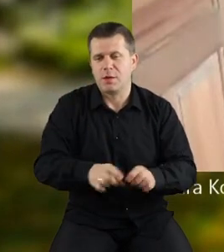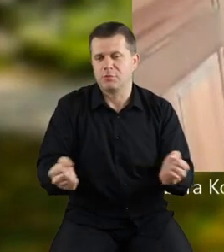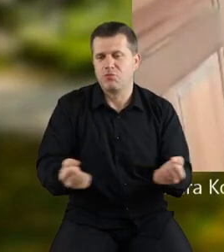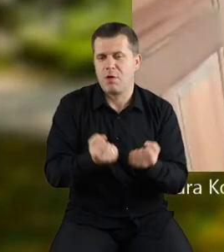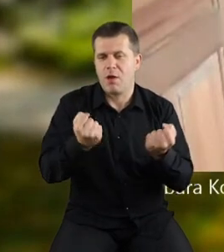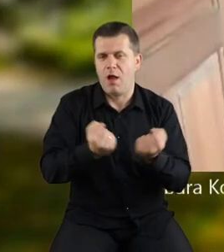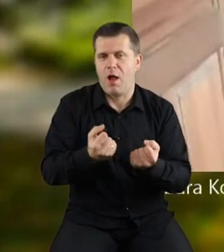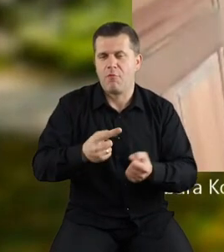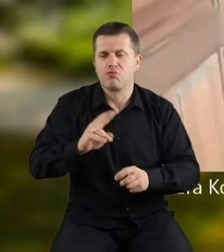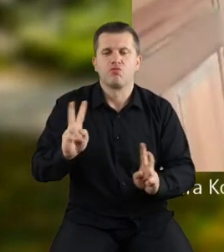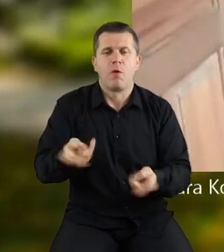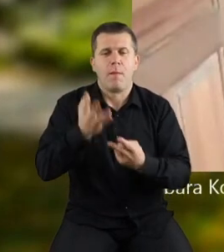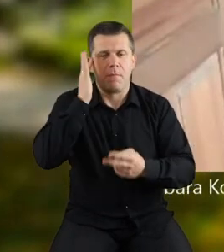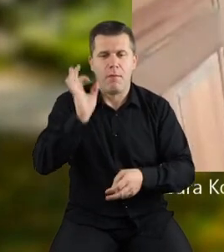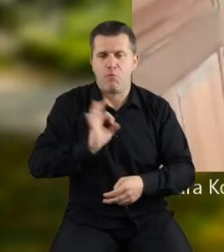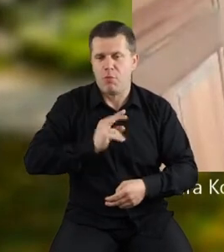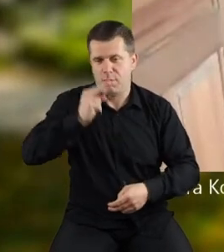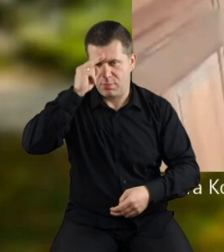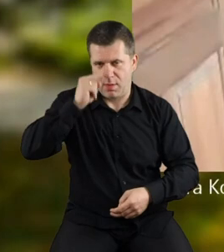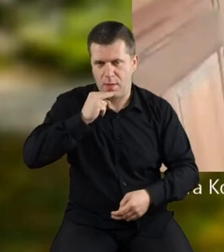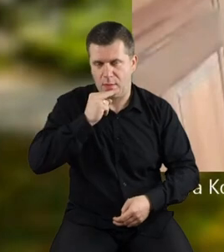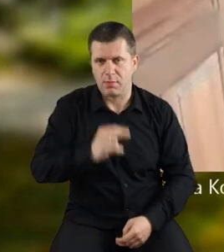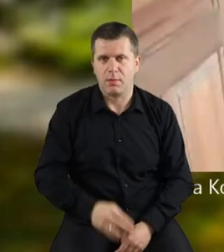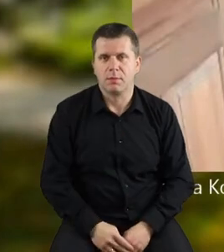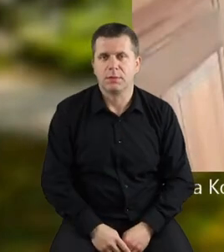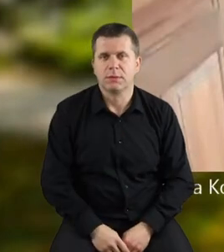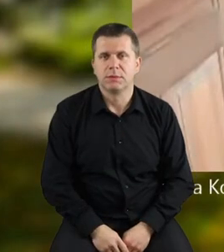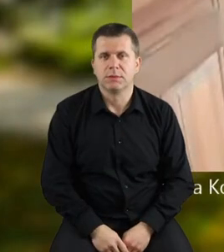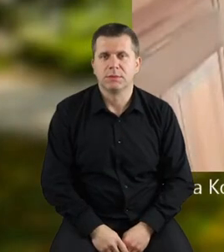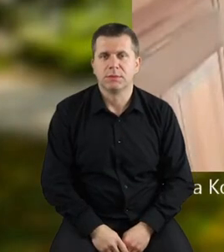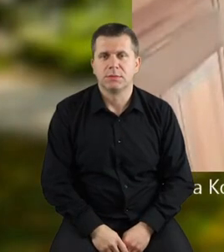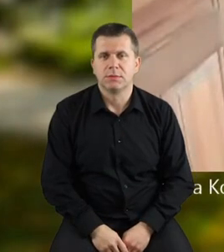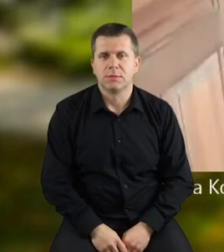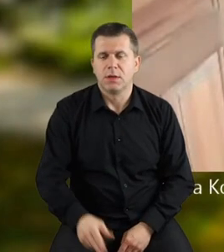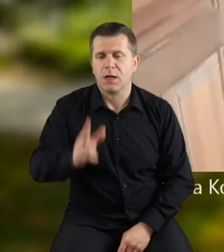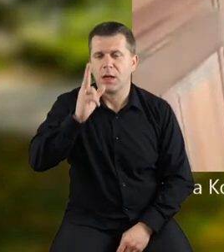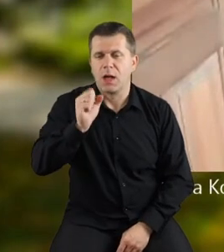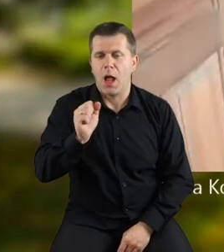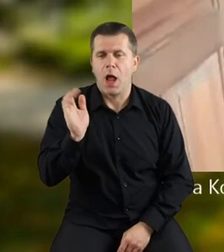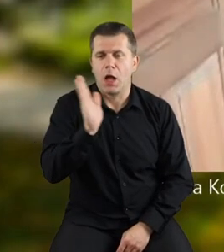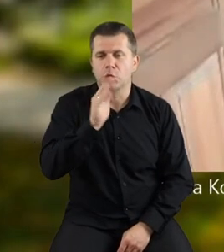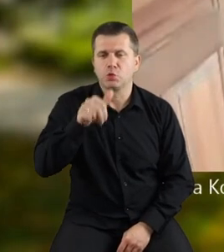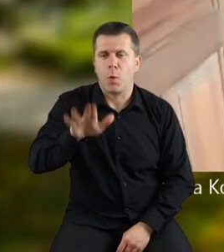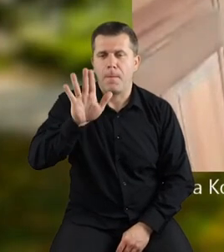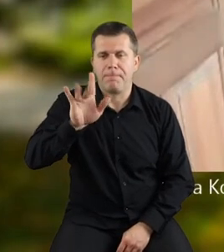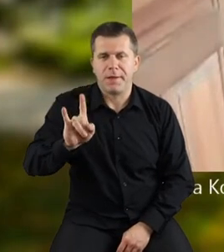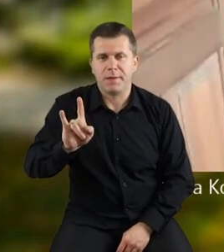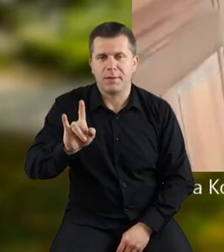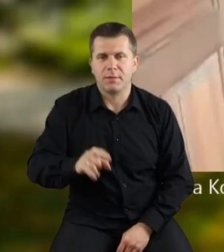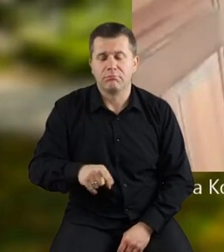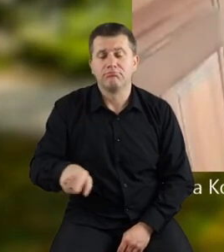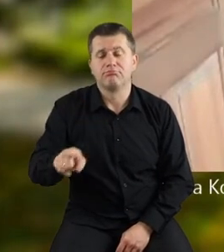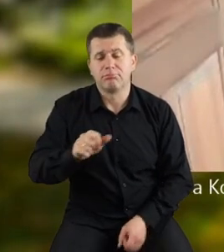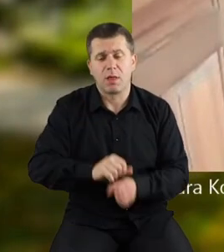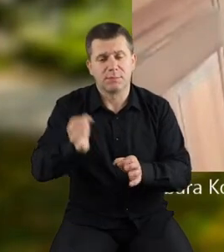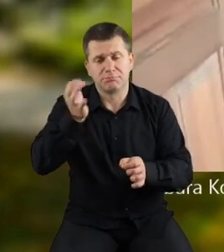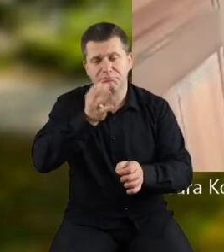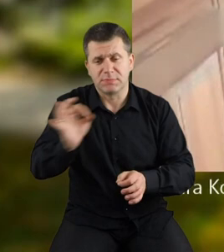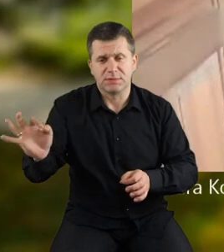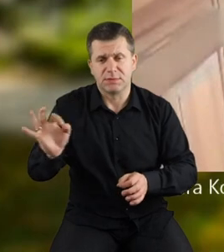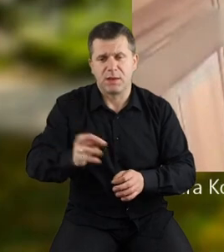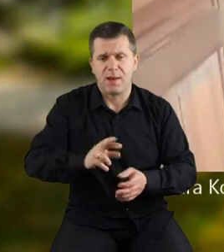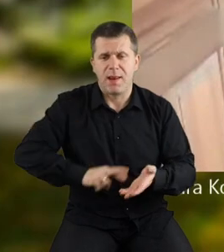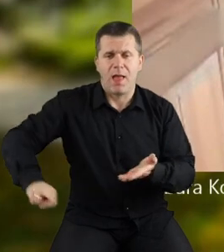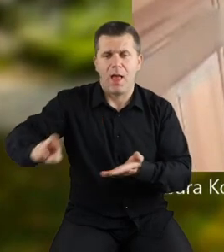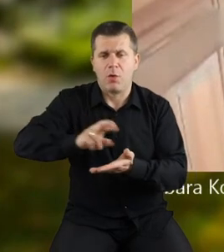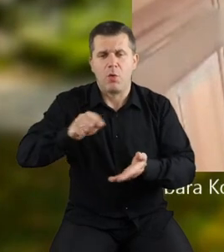i Krakowa, z którego pochodzi mój tata. Natomiast Kaszuby to szczególny